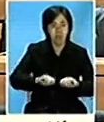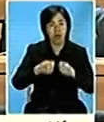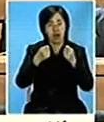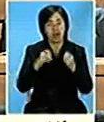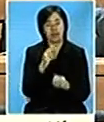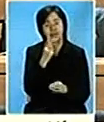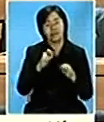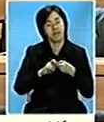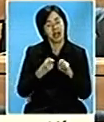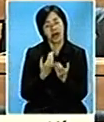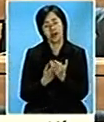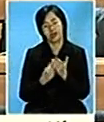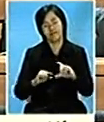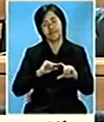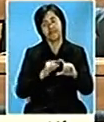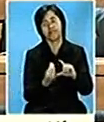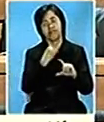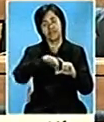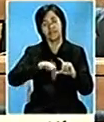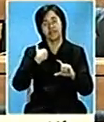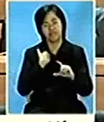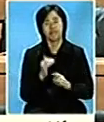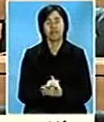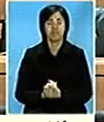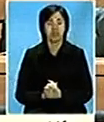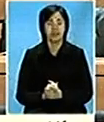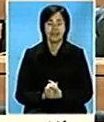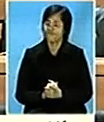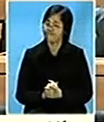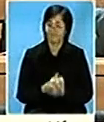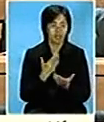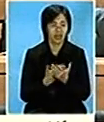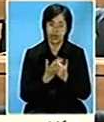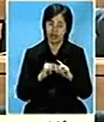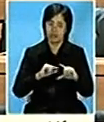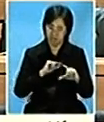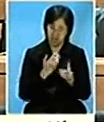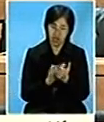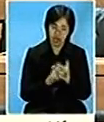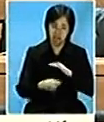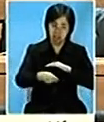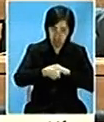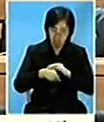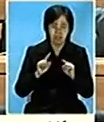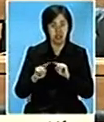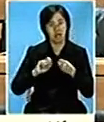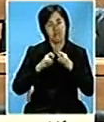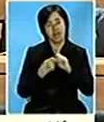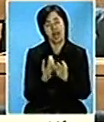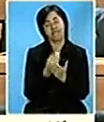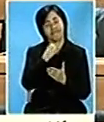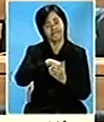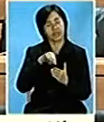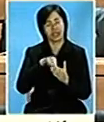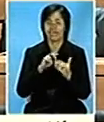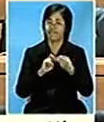ชันว่าสิ่งนี้ก็คือเชื้อร้ายซึ่งโพลที่สำรวจออกมาก็บอกอยู่แล้วนะครับว่าท